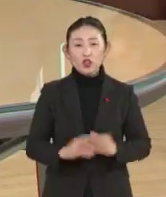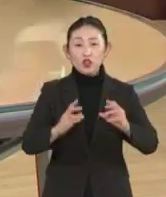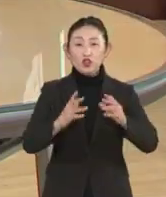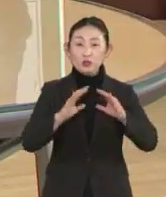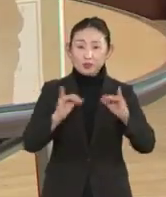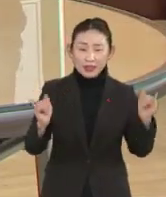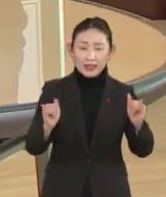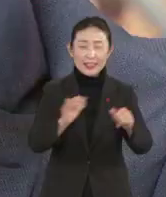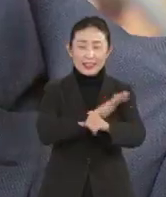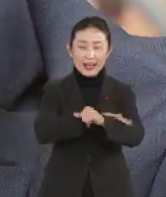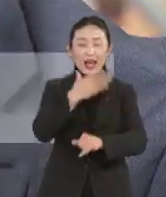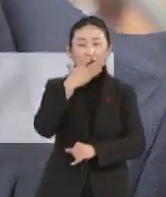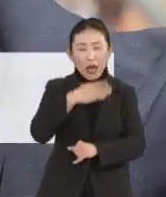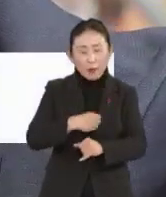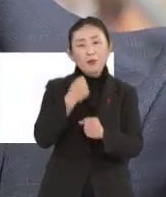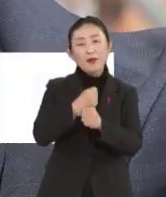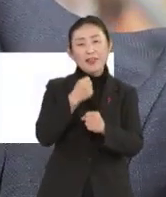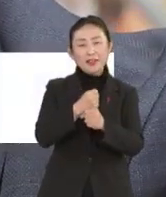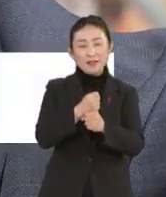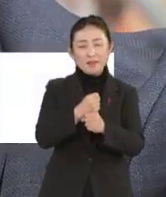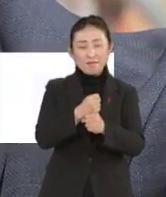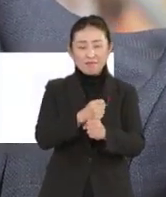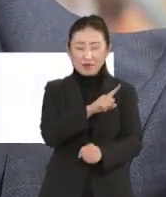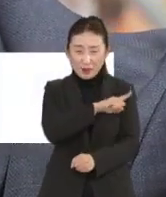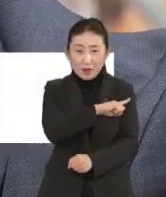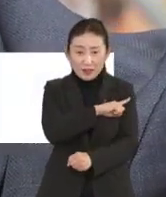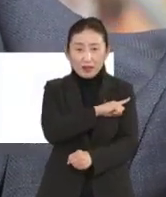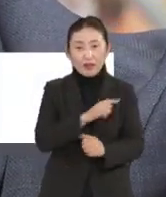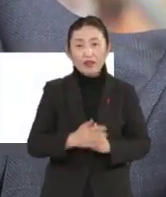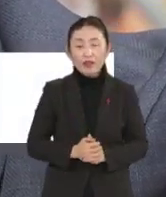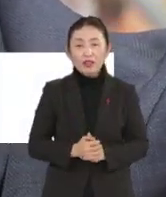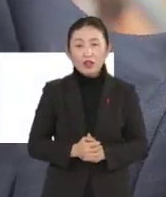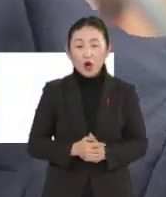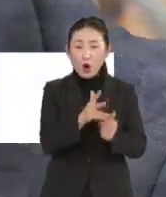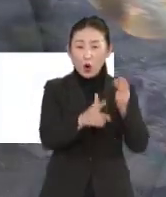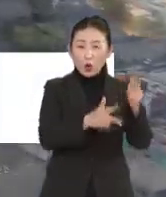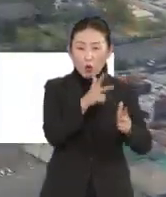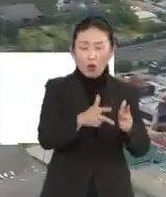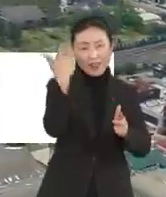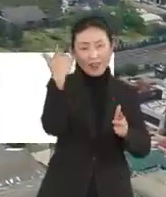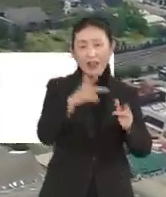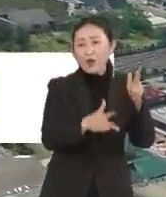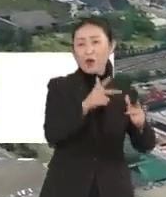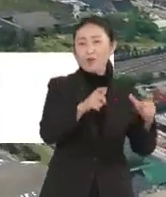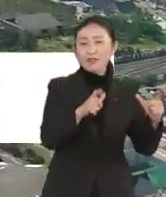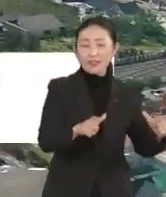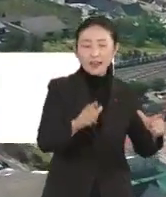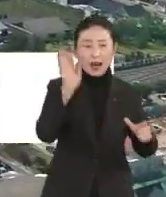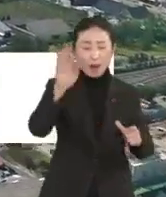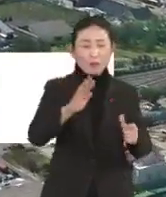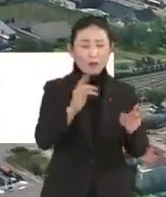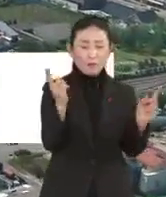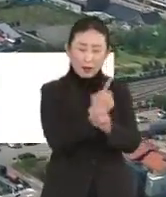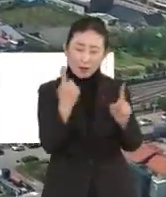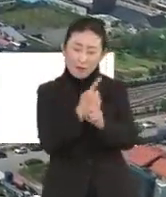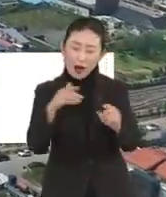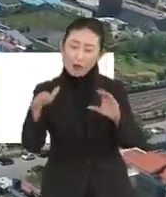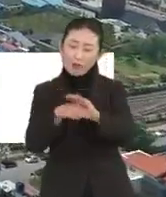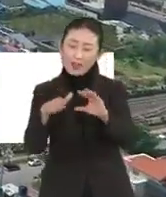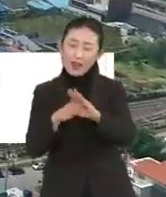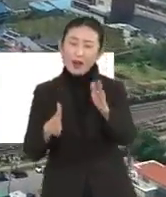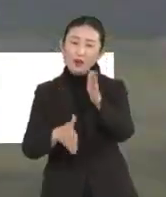국민의 삶을 풍요롭게 만들고 싶다는 김군수는 근데 공업지역 서천이 문화도시로 변모할 거라고